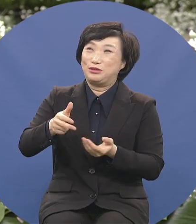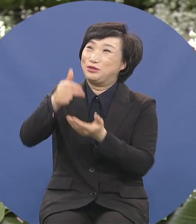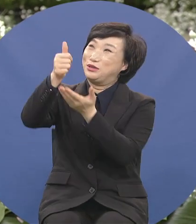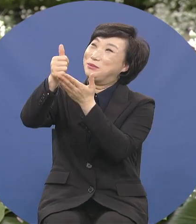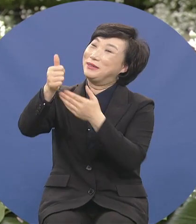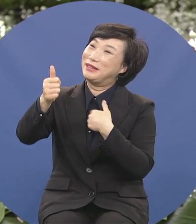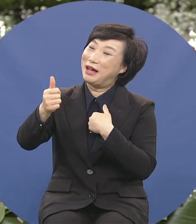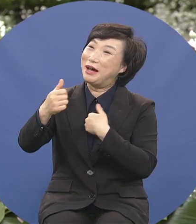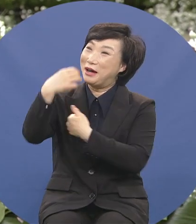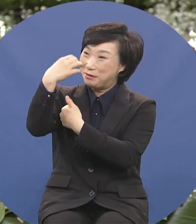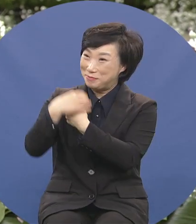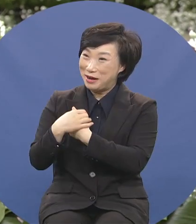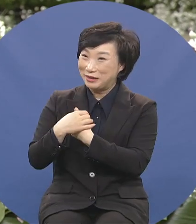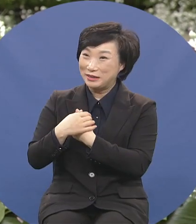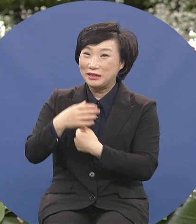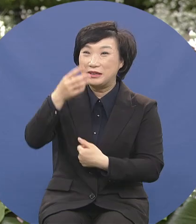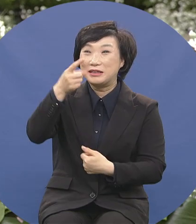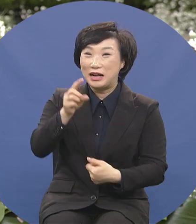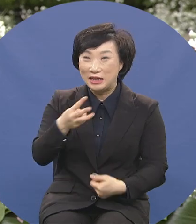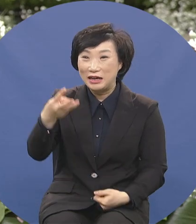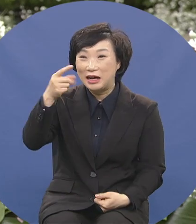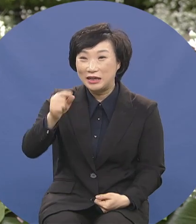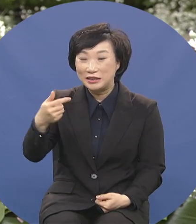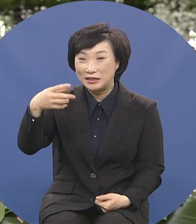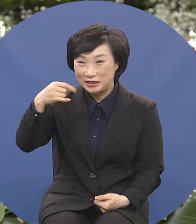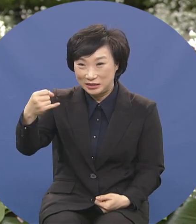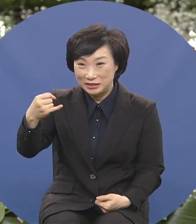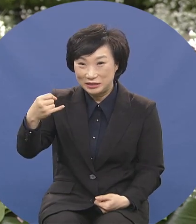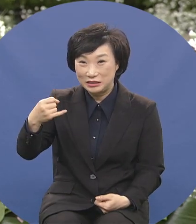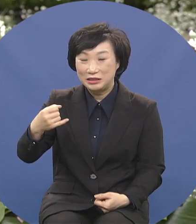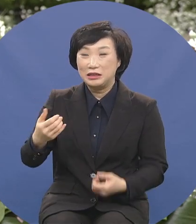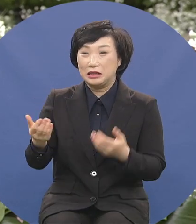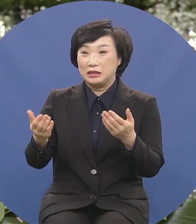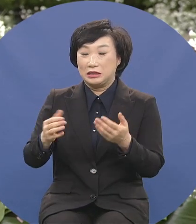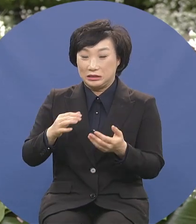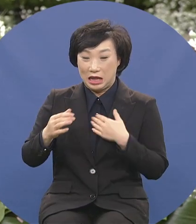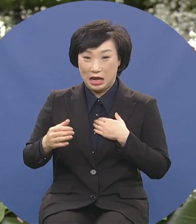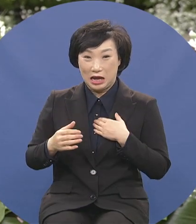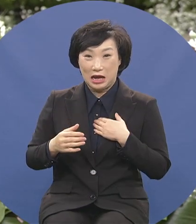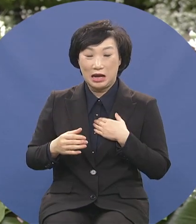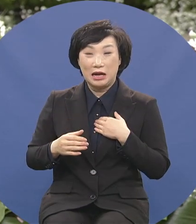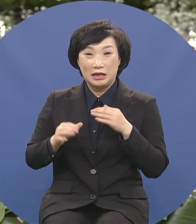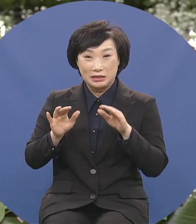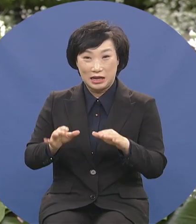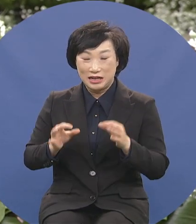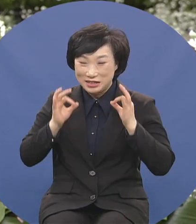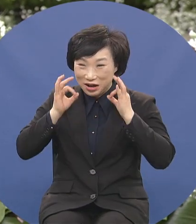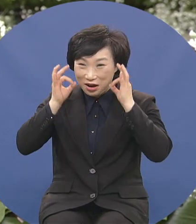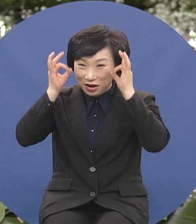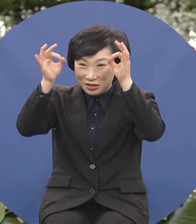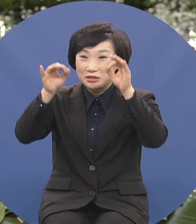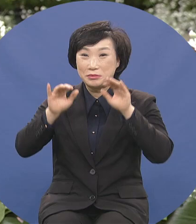주님이 내게 주신 달란트를 이만큼 열심히